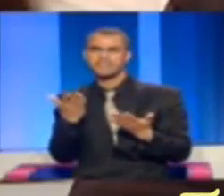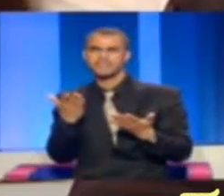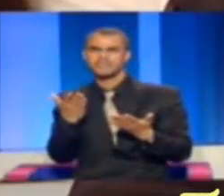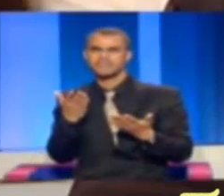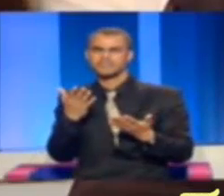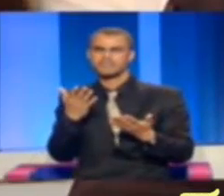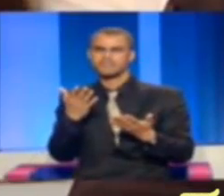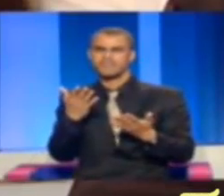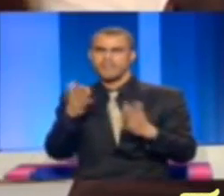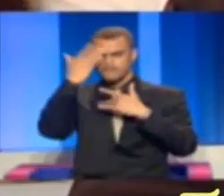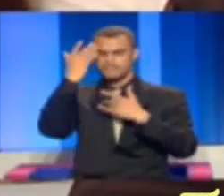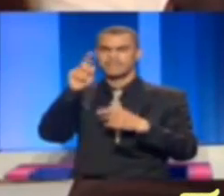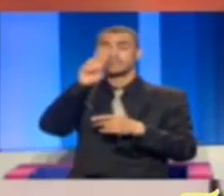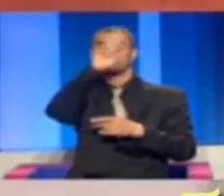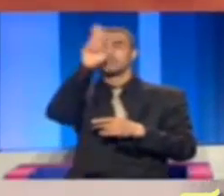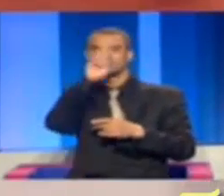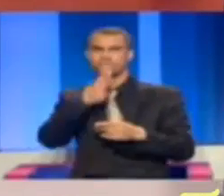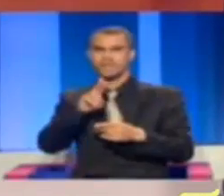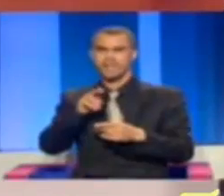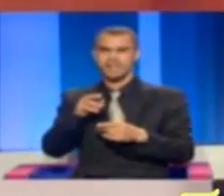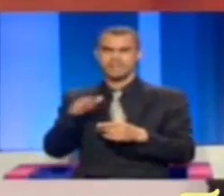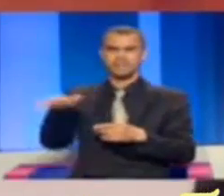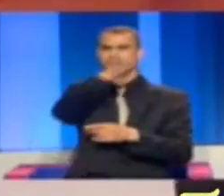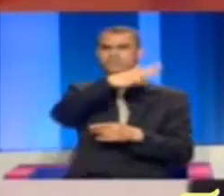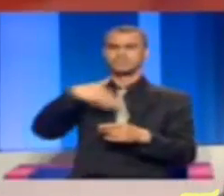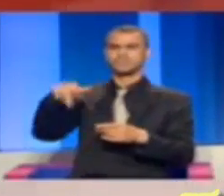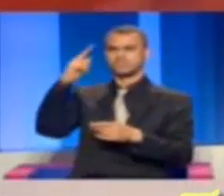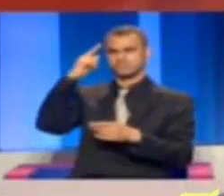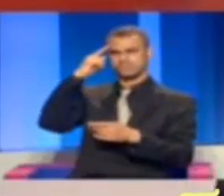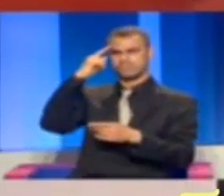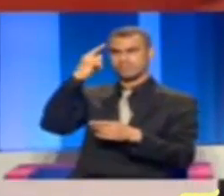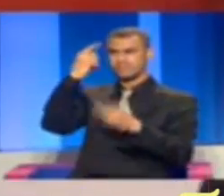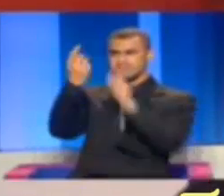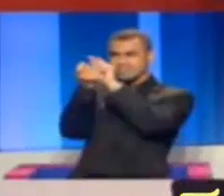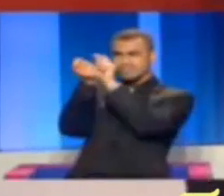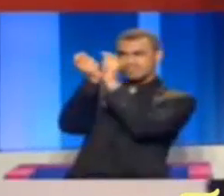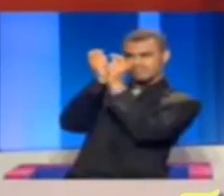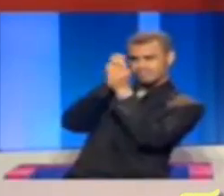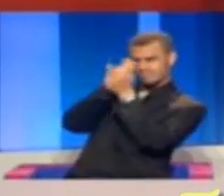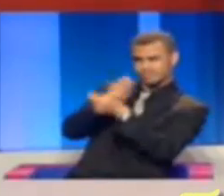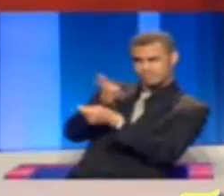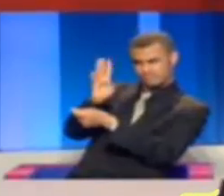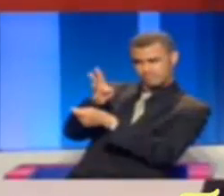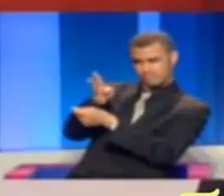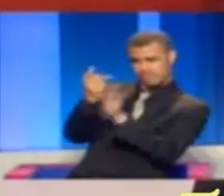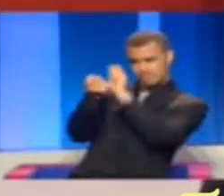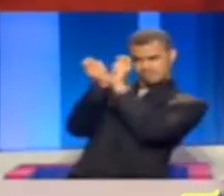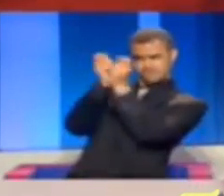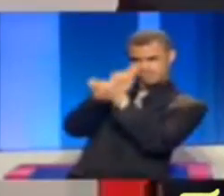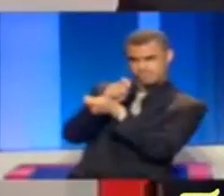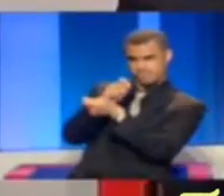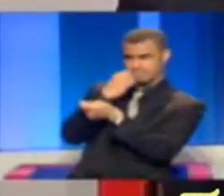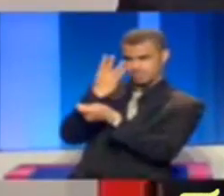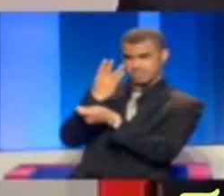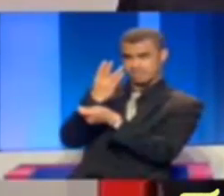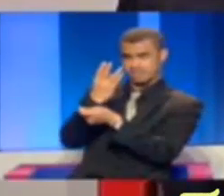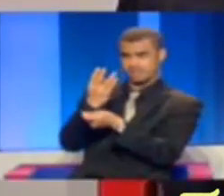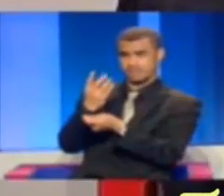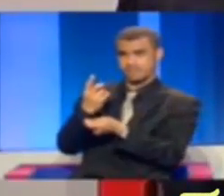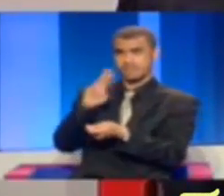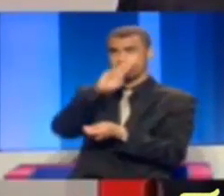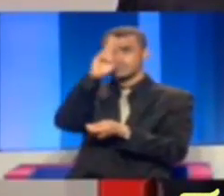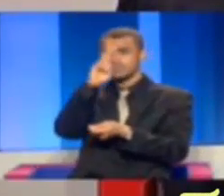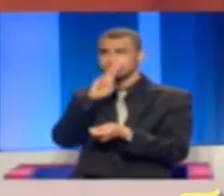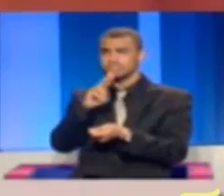كان واش تبدلت النظره ديالنا لهذه الفئه خلال العقود الاخيره على اعتبار ان المجتمع نقول بانه وعى وبان كان تم دروس بشكل